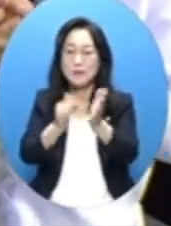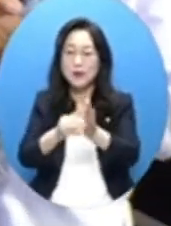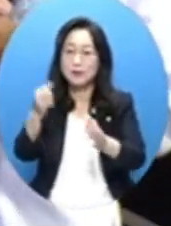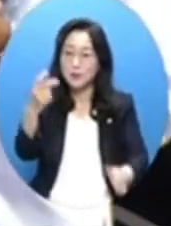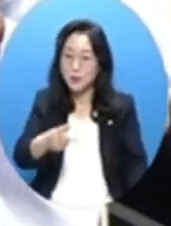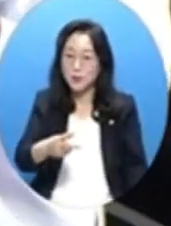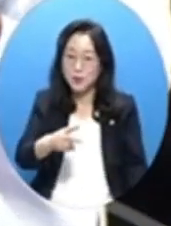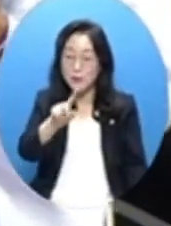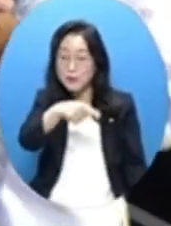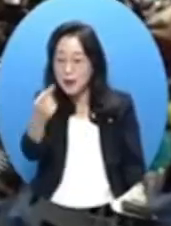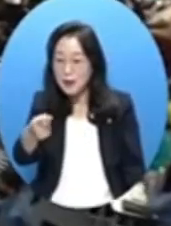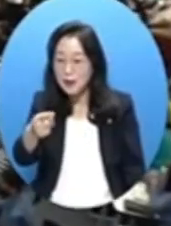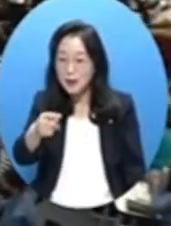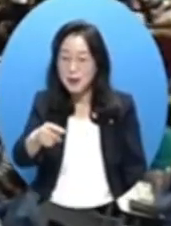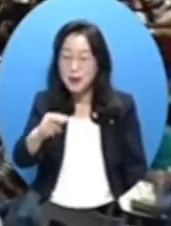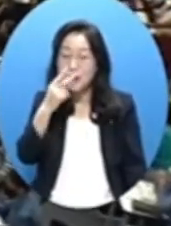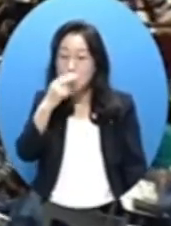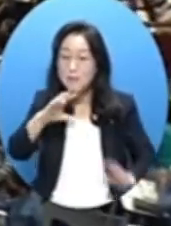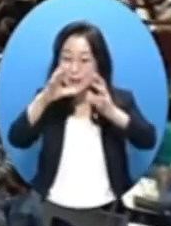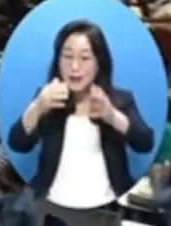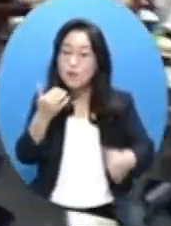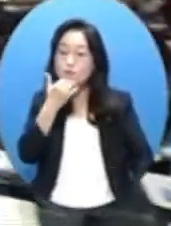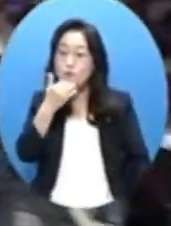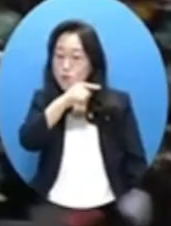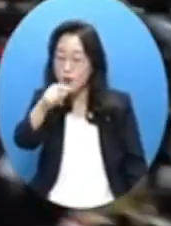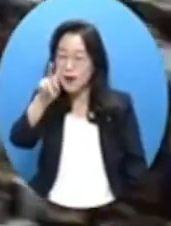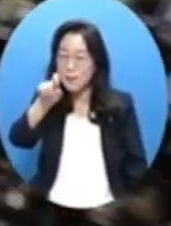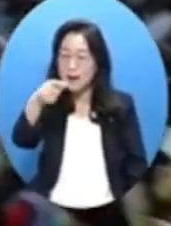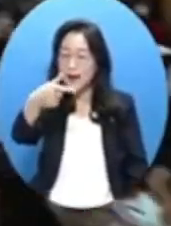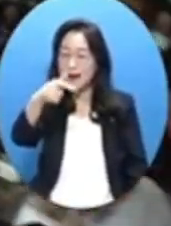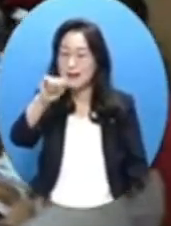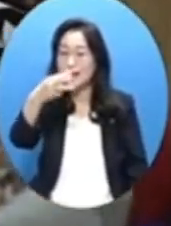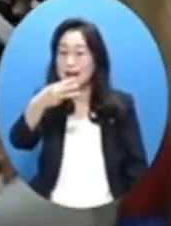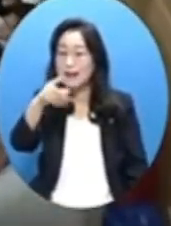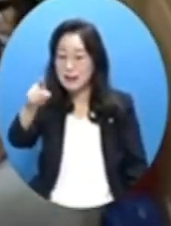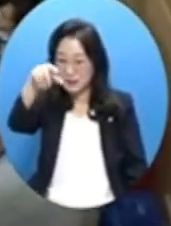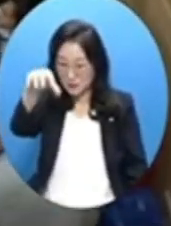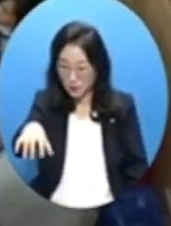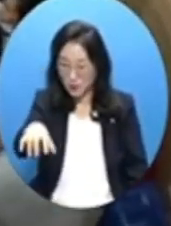와서 제7회 국제 마닐라 선교대회에 참석을 했는데